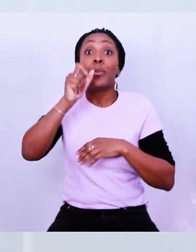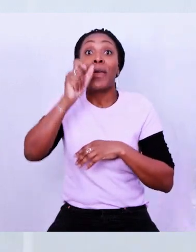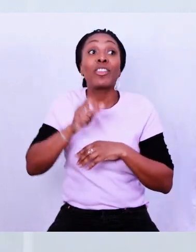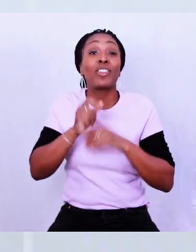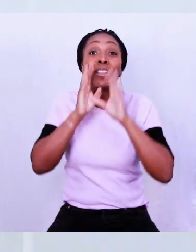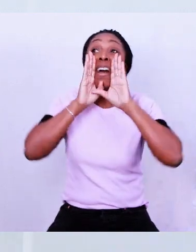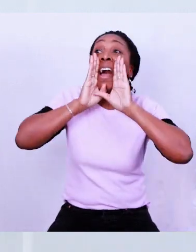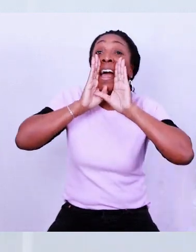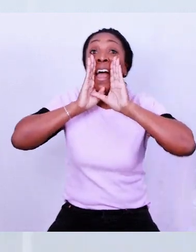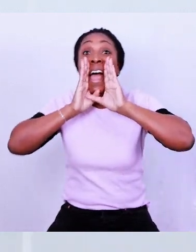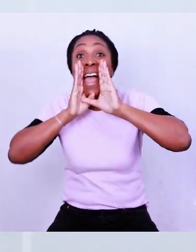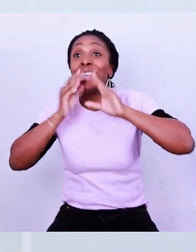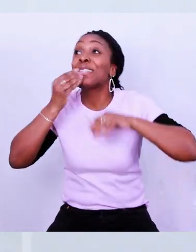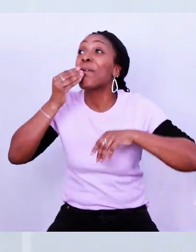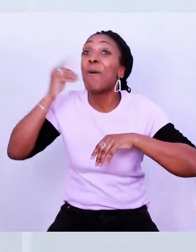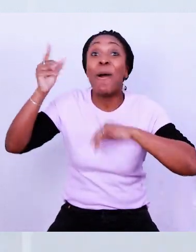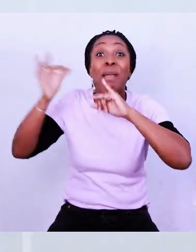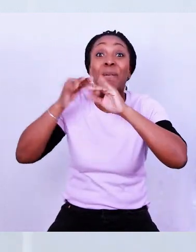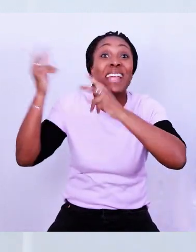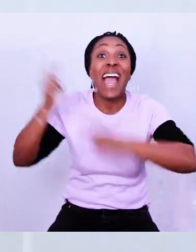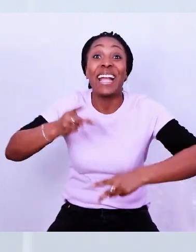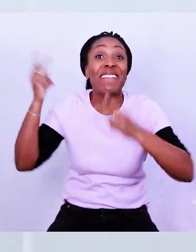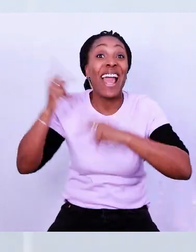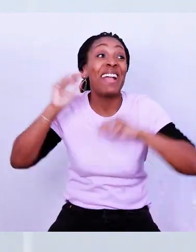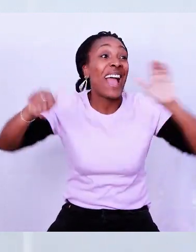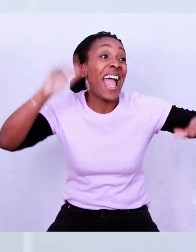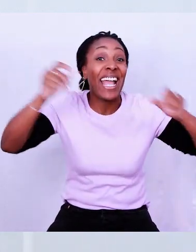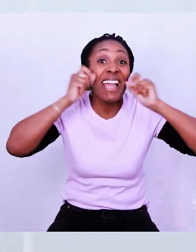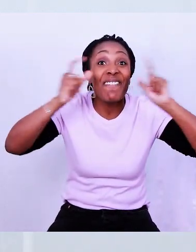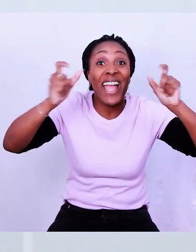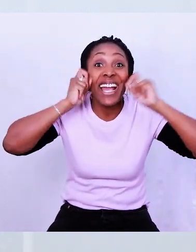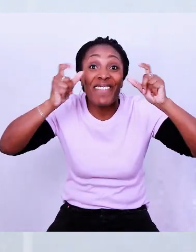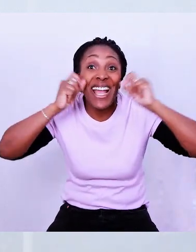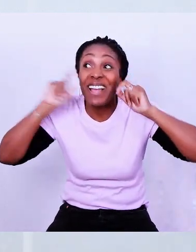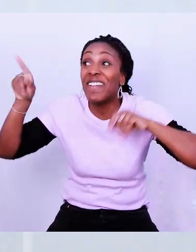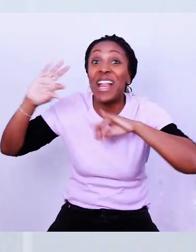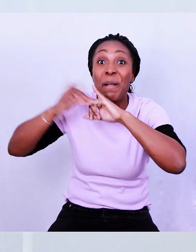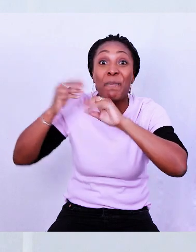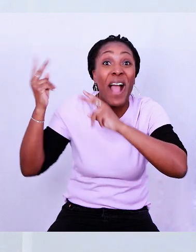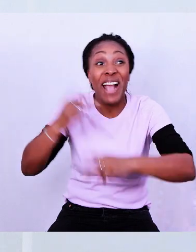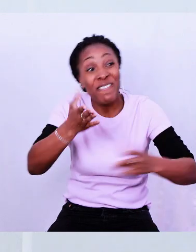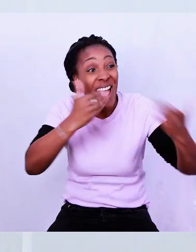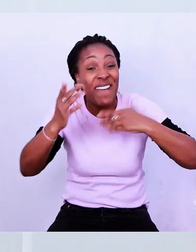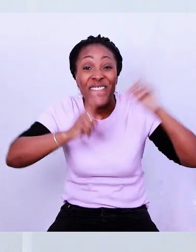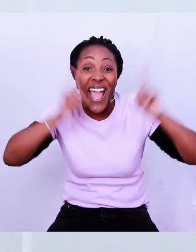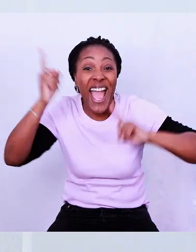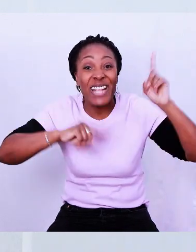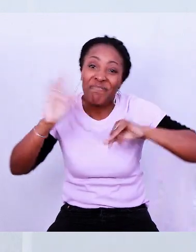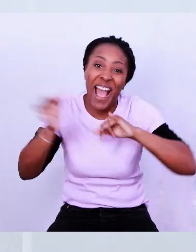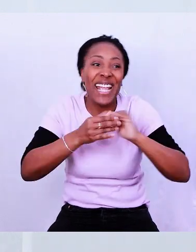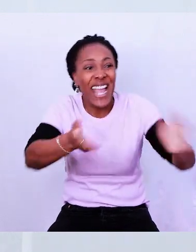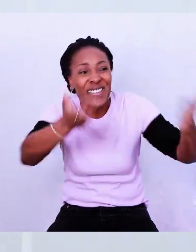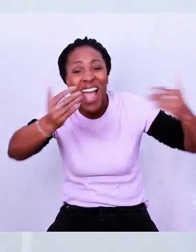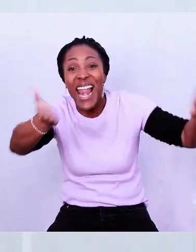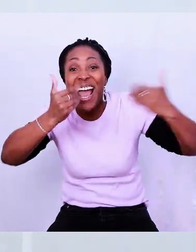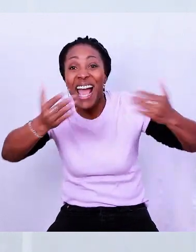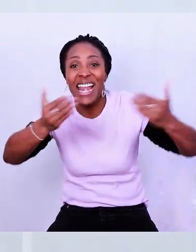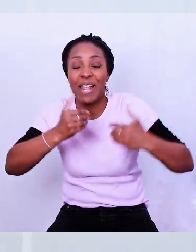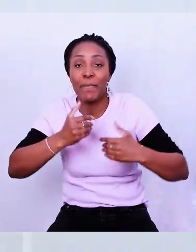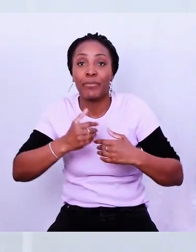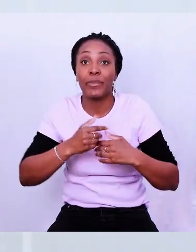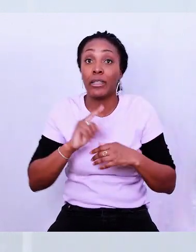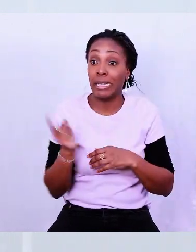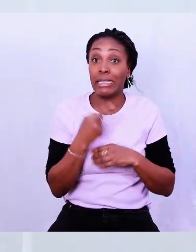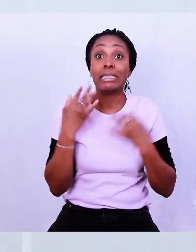dans les villes et les villages à dire « L'époux arrive, réveillez-vous et venez tous faire la fête en fait. » Et donc en fait, les 10